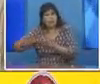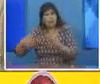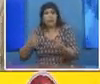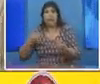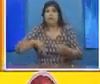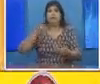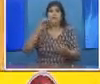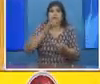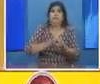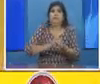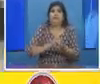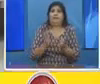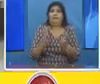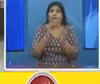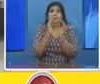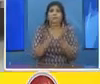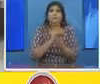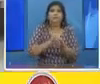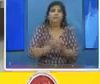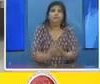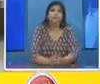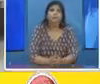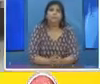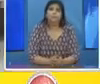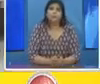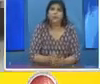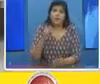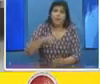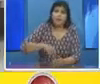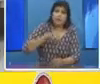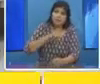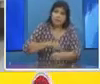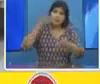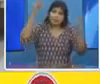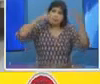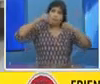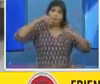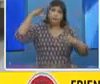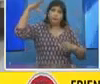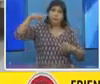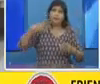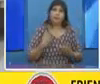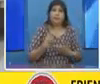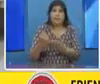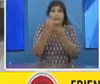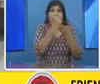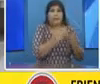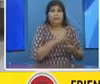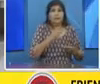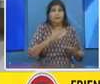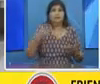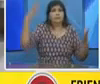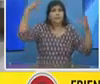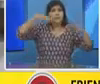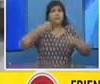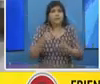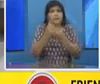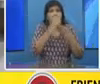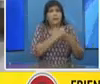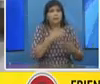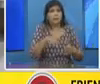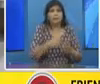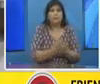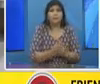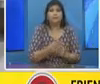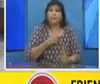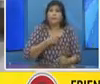जा रहा है। साथियों इस बरसात में प्रकृति की रक्षा के लिए, पर्यावरण की रक्षा